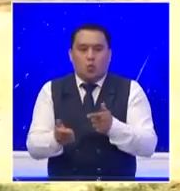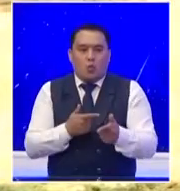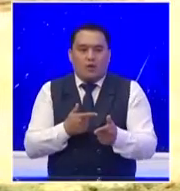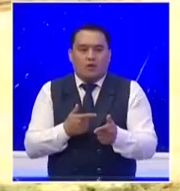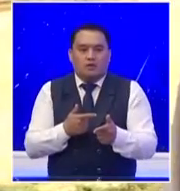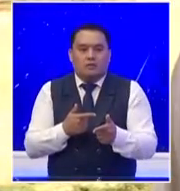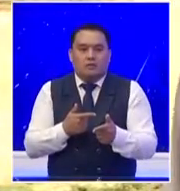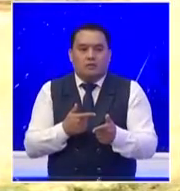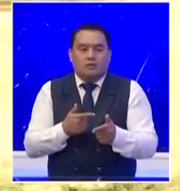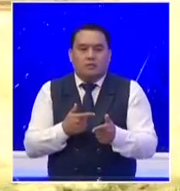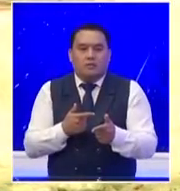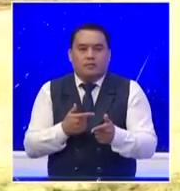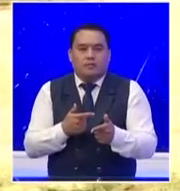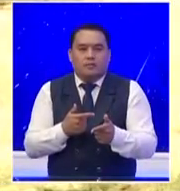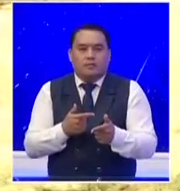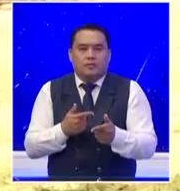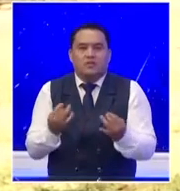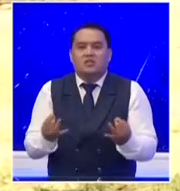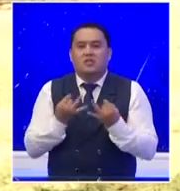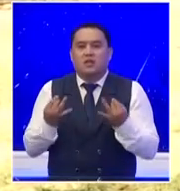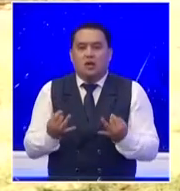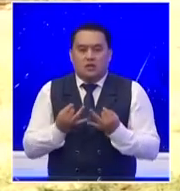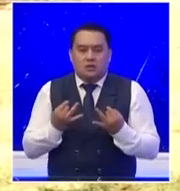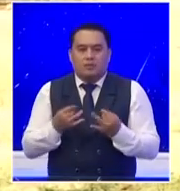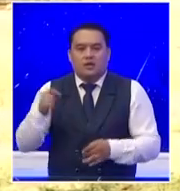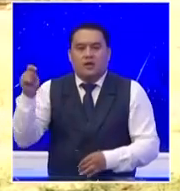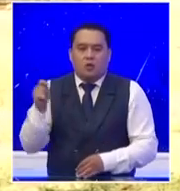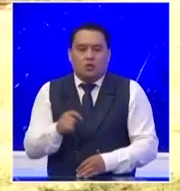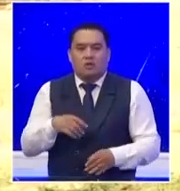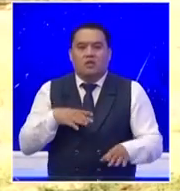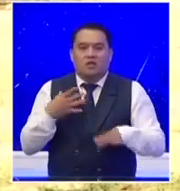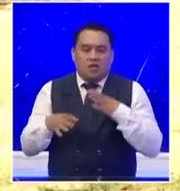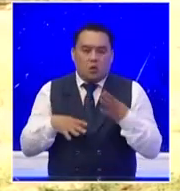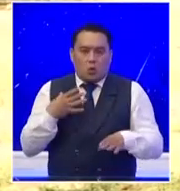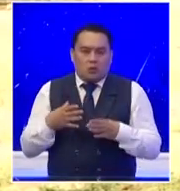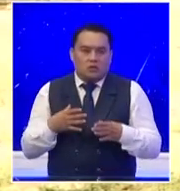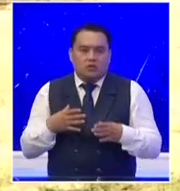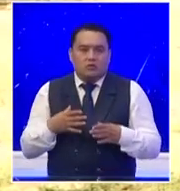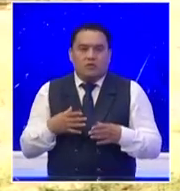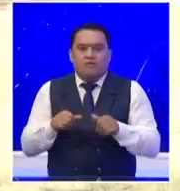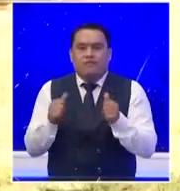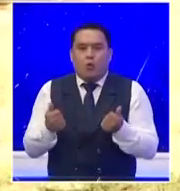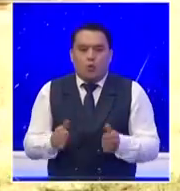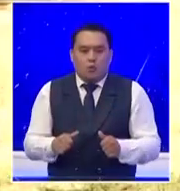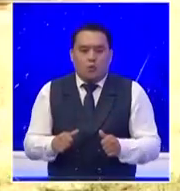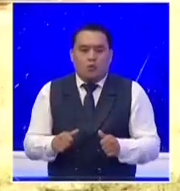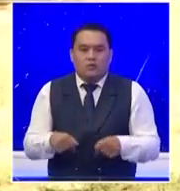с энтузиазмом, с интересом приходят, тренируются, держат форму.